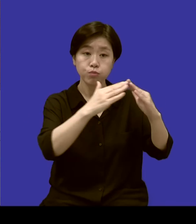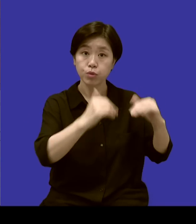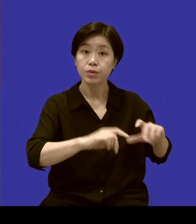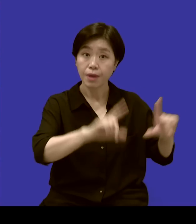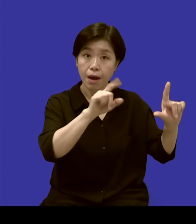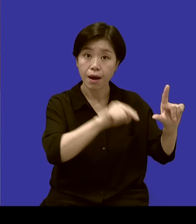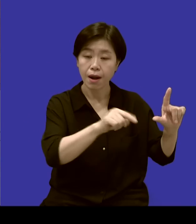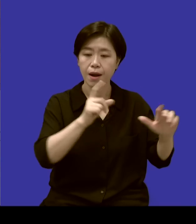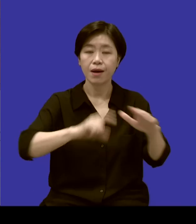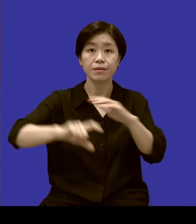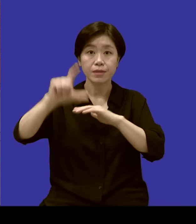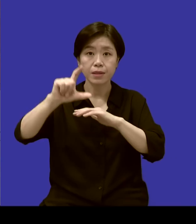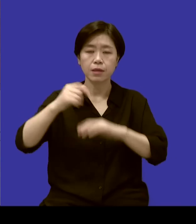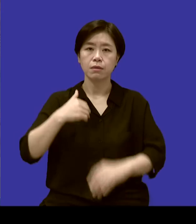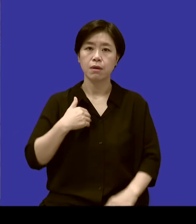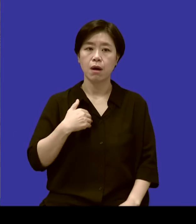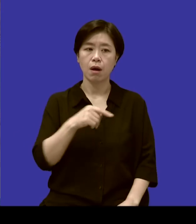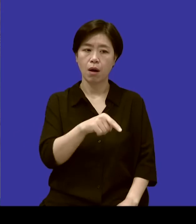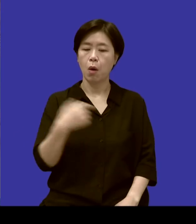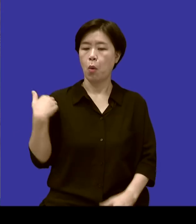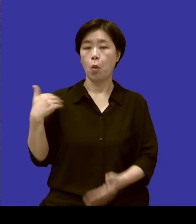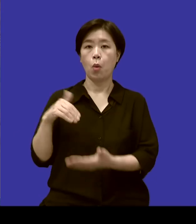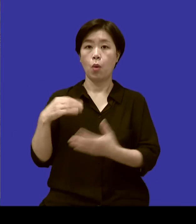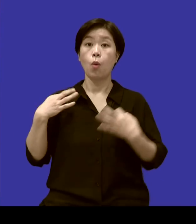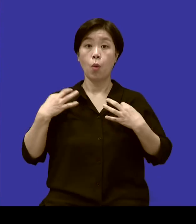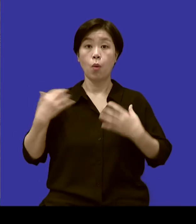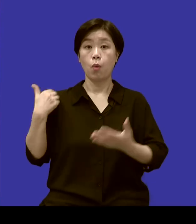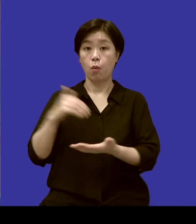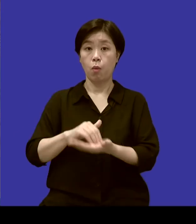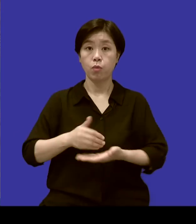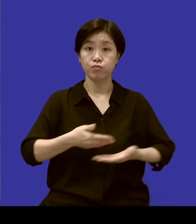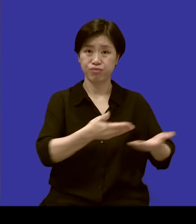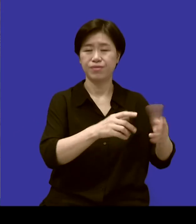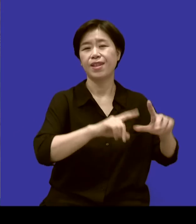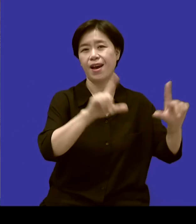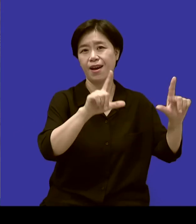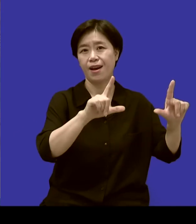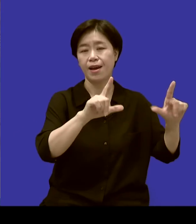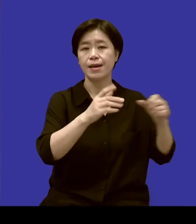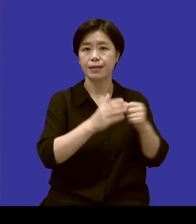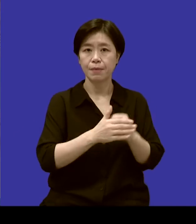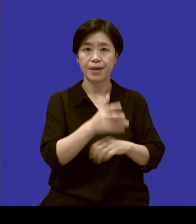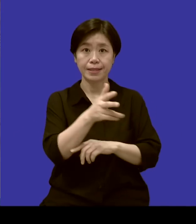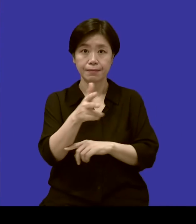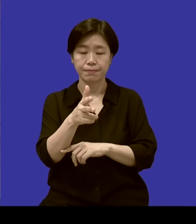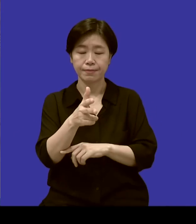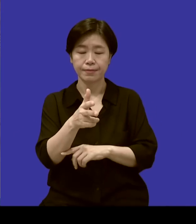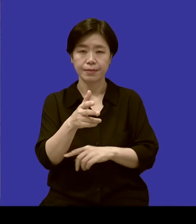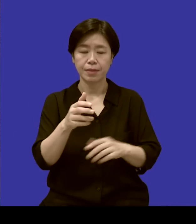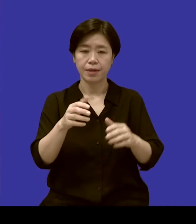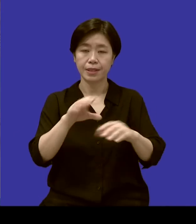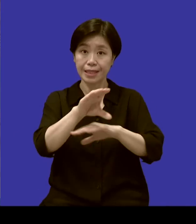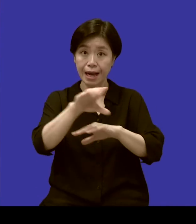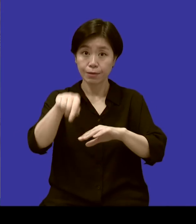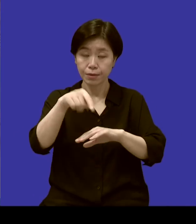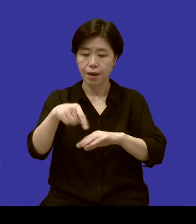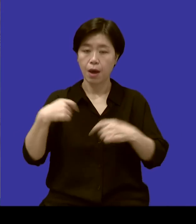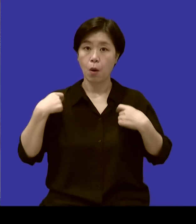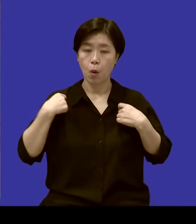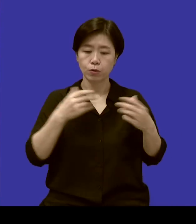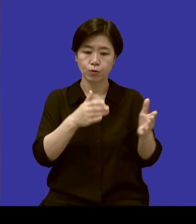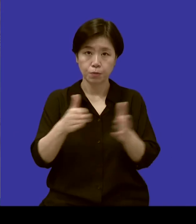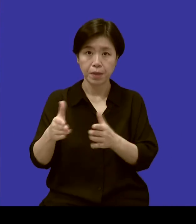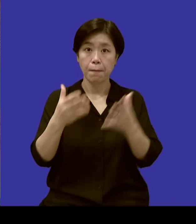날 오전에 옷을 갖다 주려고 차에다 옷을 실어놓고 그러고 있는데 엄마가 전화가 왔어요. 예, 동생이